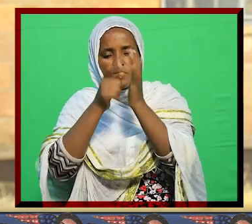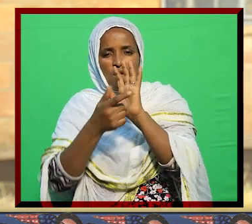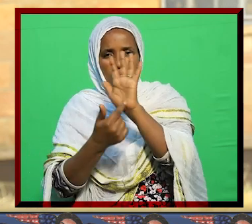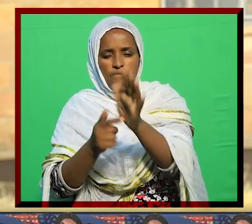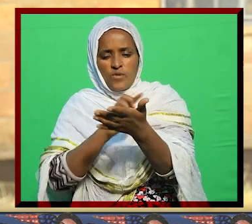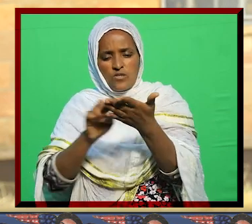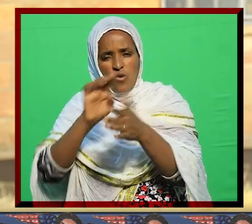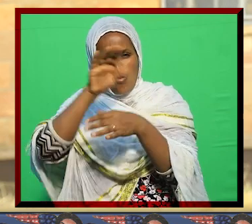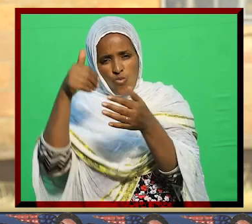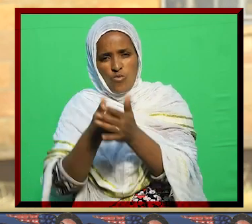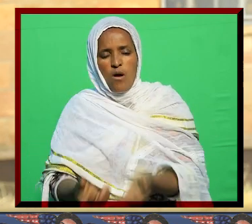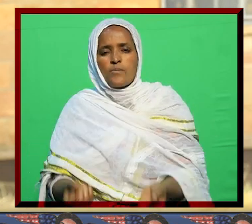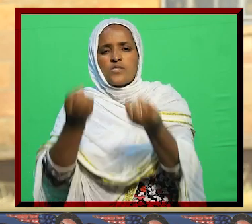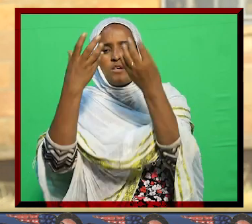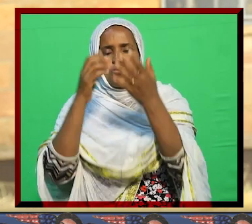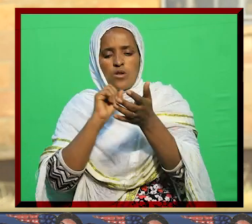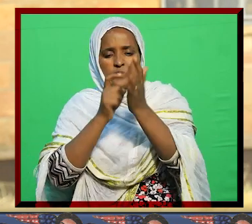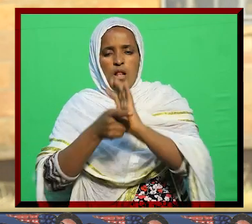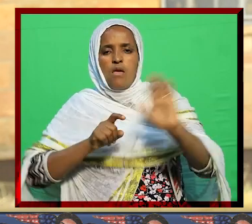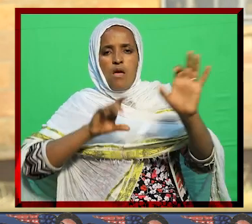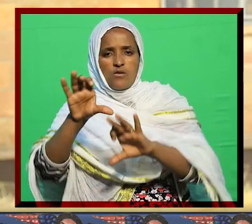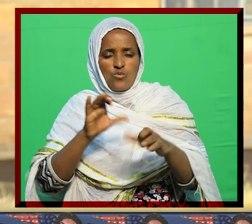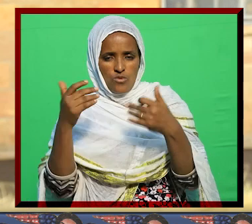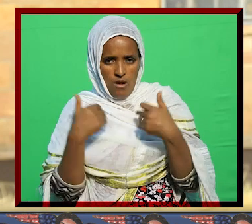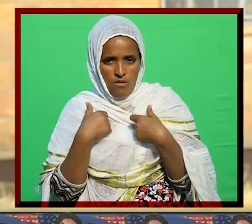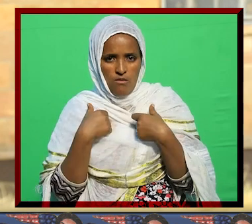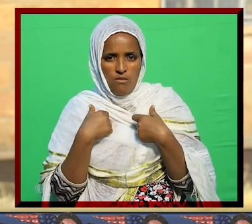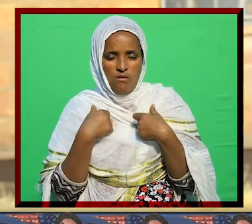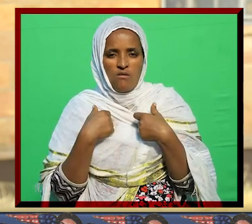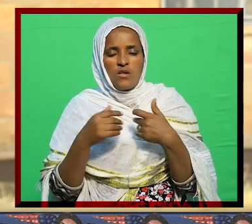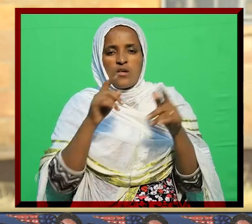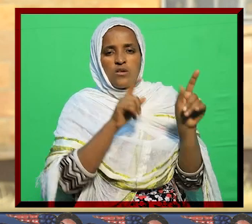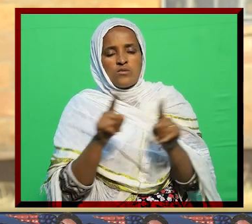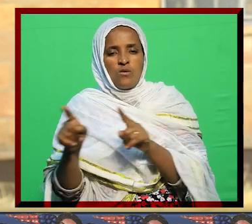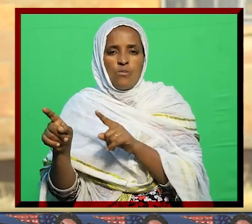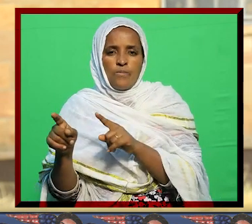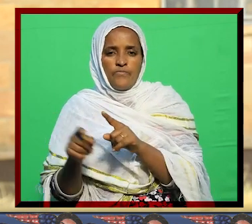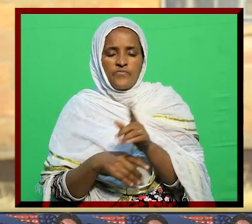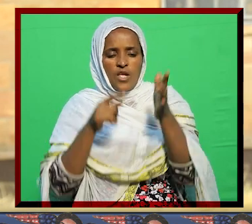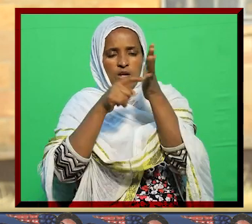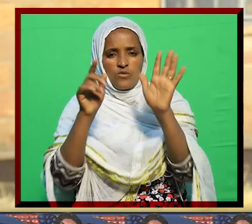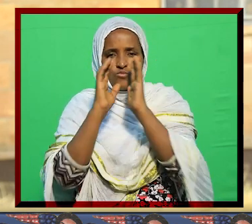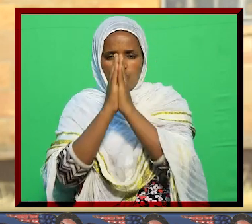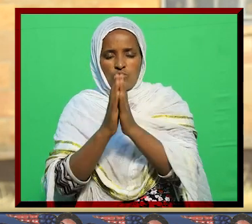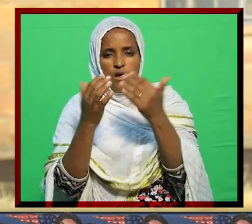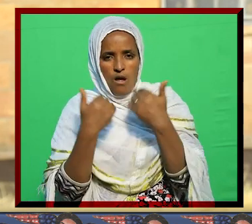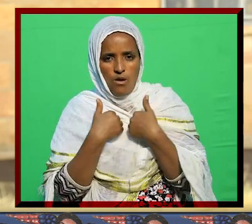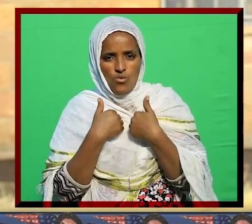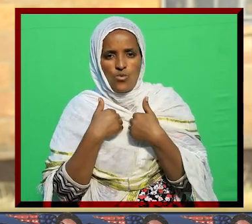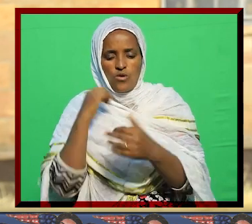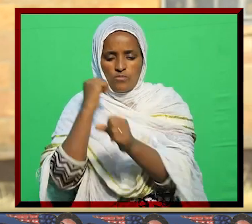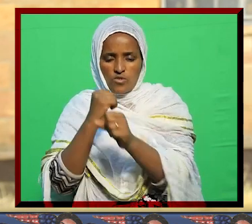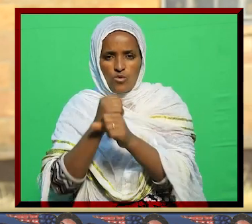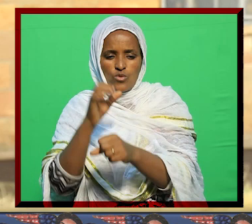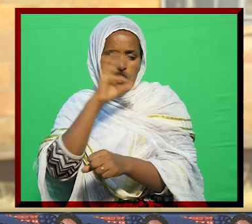ይላል። ላብነት ነበር። ቅዱሳን በሙሉ አብዛኛዎቻቸው ላብነት ያደረጉት አለ። ላብነት ማለት ነው። እንዲያውም ተገልጾ